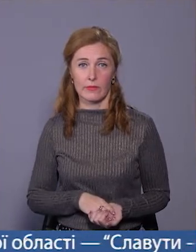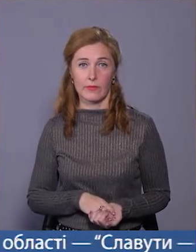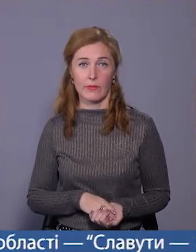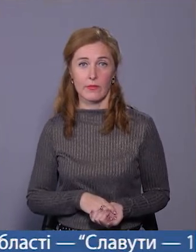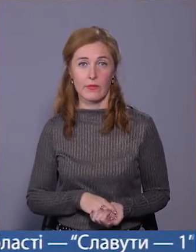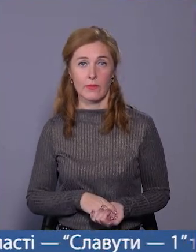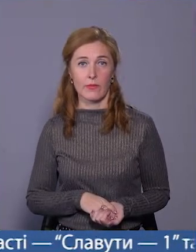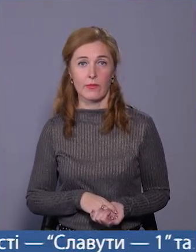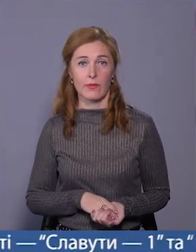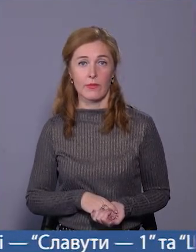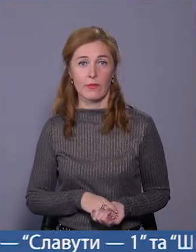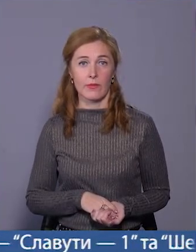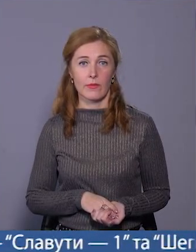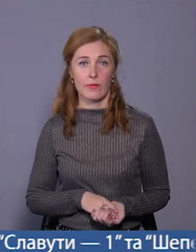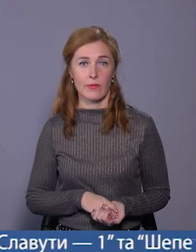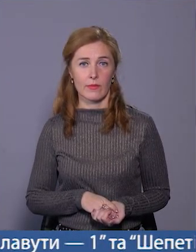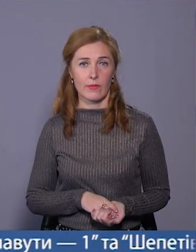новини міста.